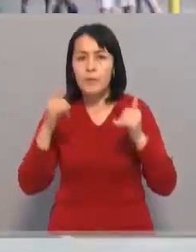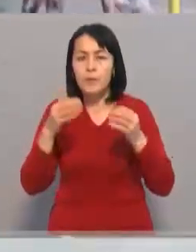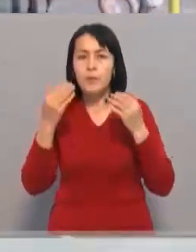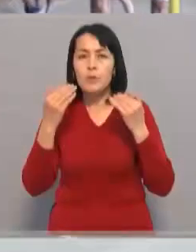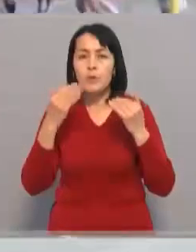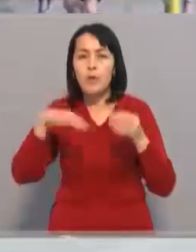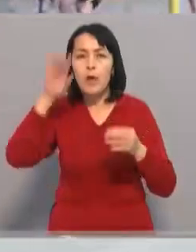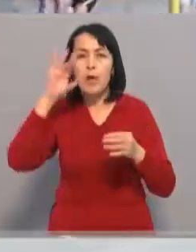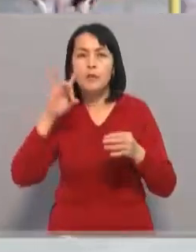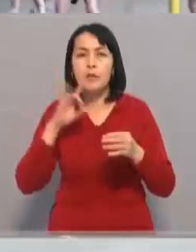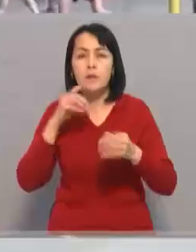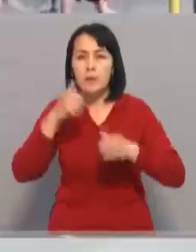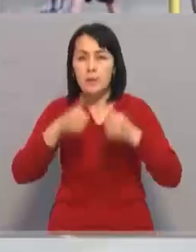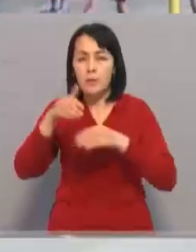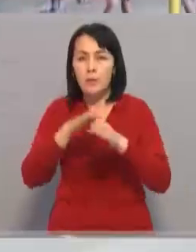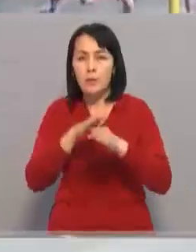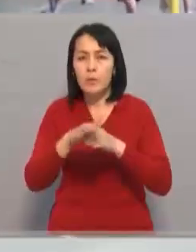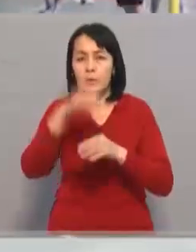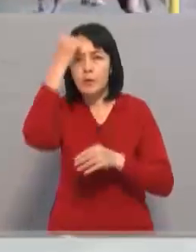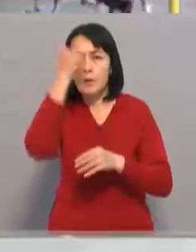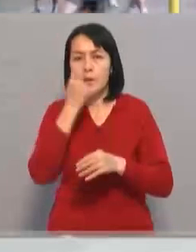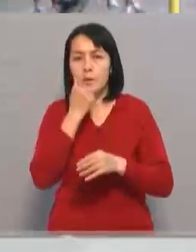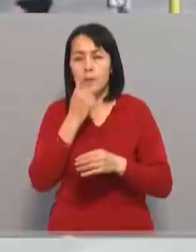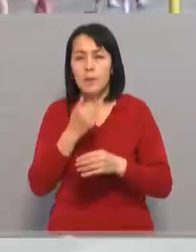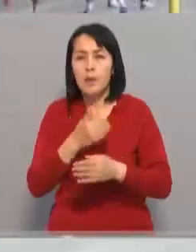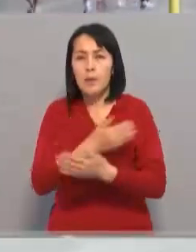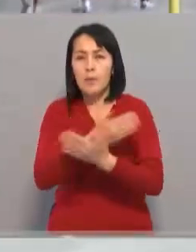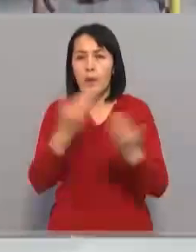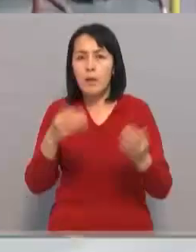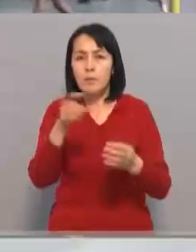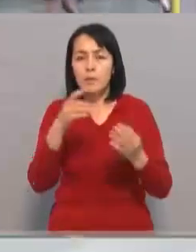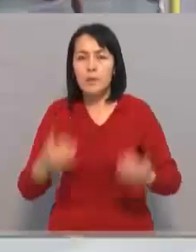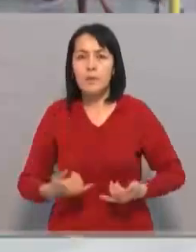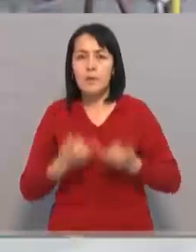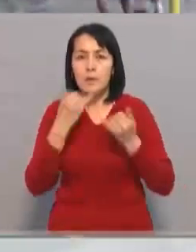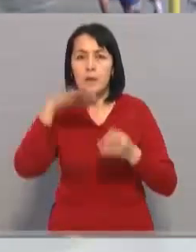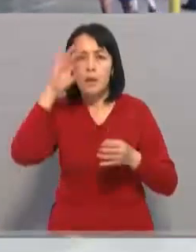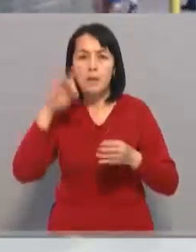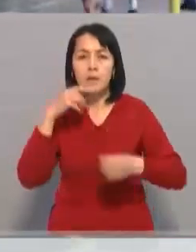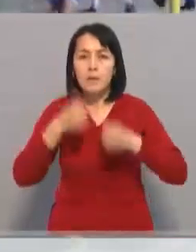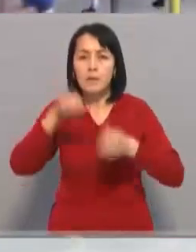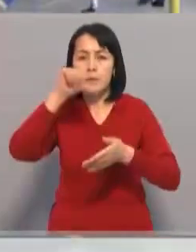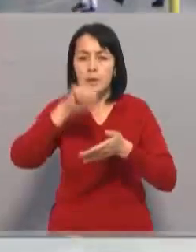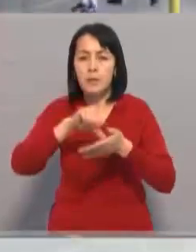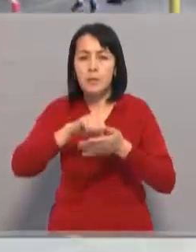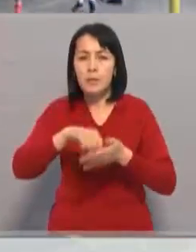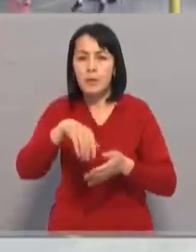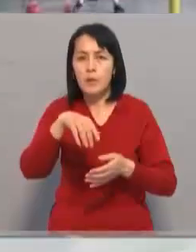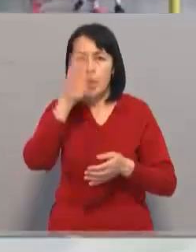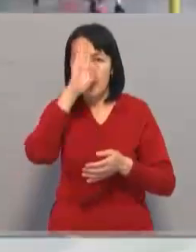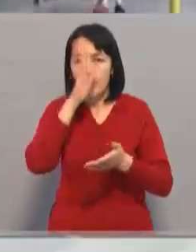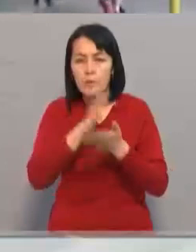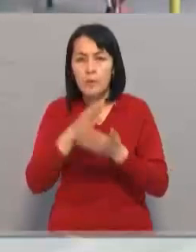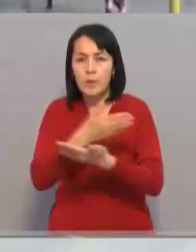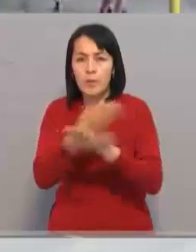осы жерде Қазақстан чемпионаты өте берсін. Мына спортшыларға сәттілік тілейміз. Қазақстан чемпионатқа шығып жүрген балаларымыз бар бізде Ортабас ауданында.